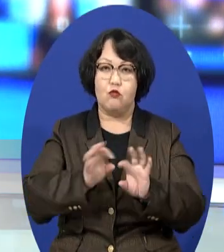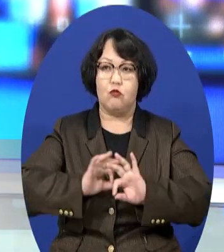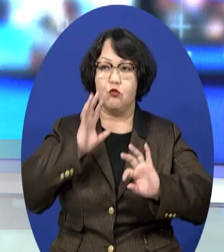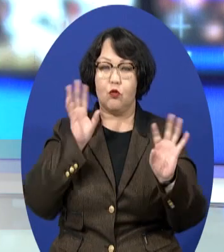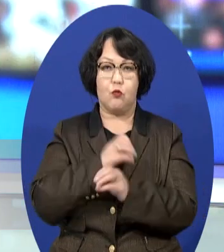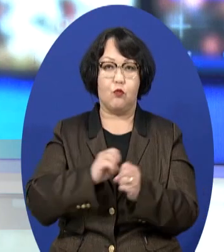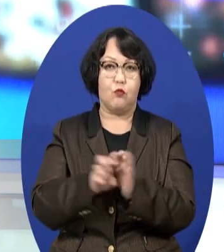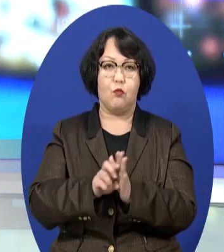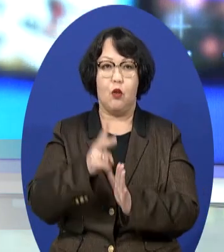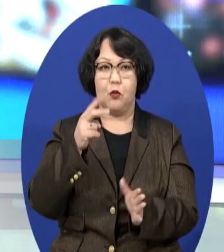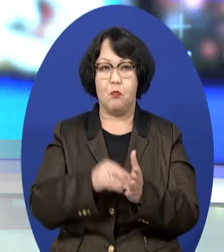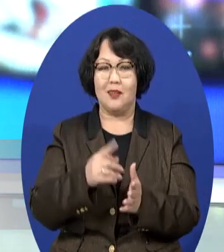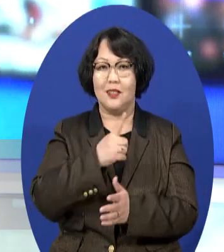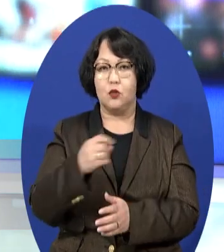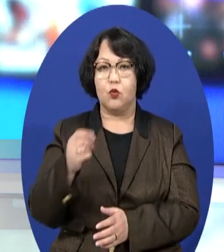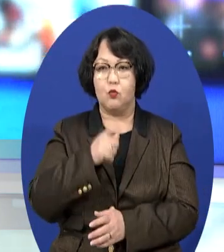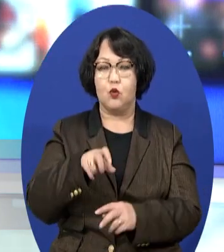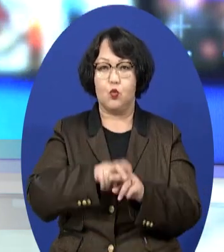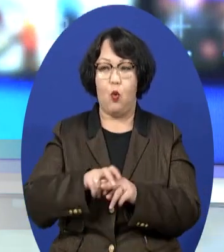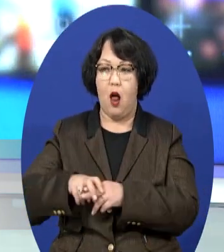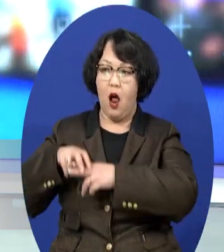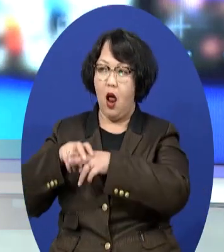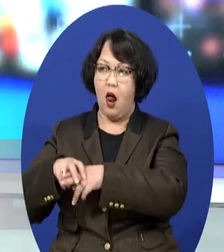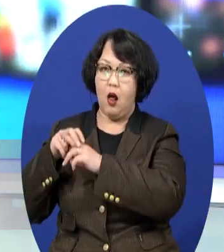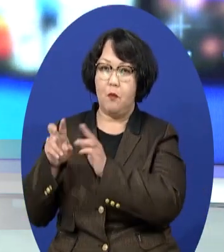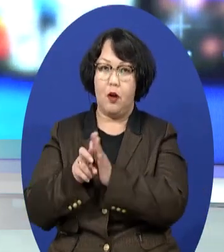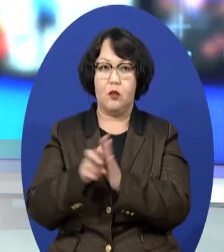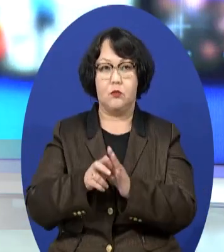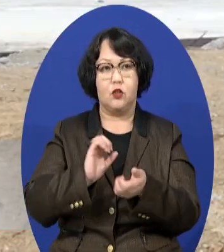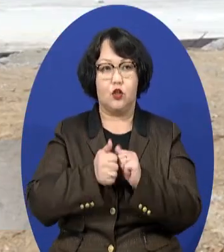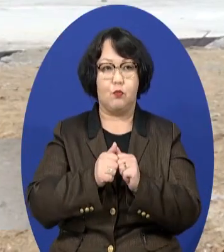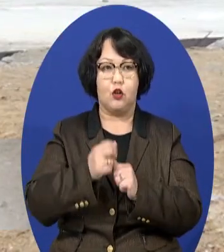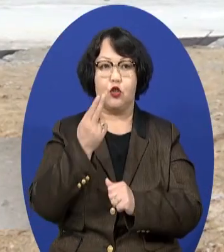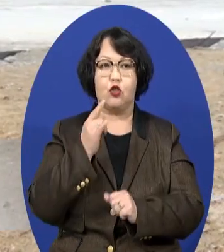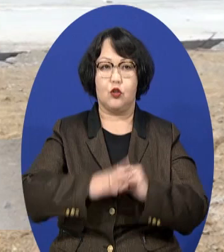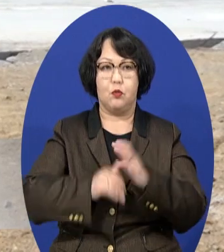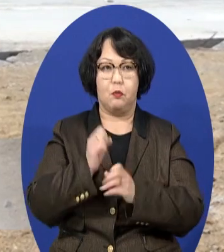зорилготой 2100 хүний багтаамж үхээ спортын цогцлбор барьж байгуулж байна.